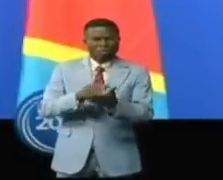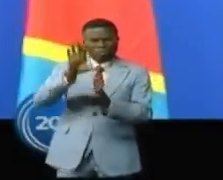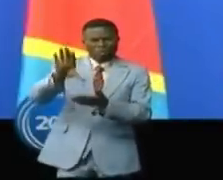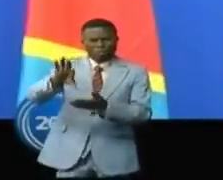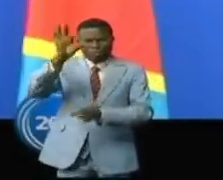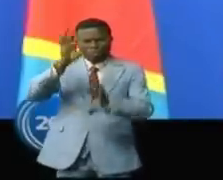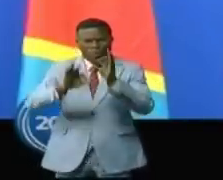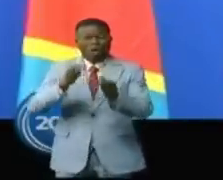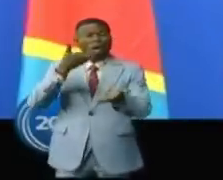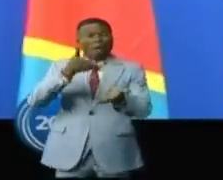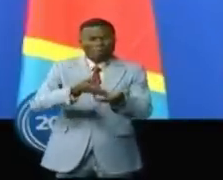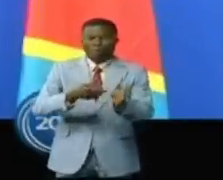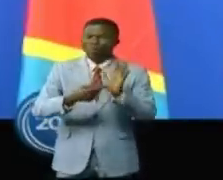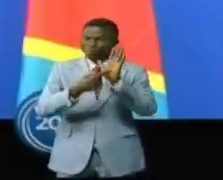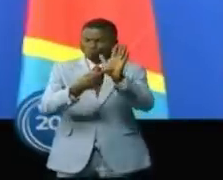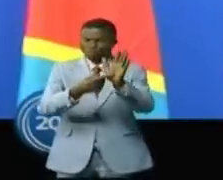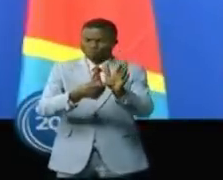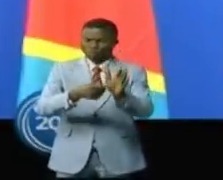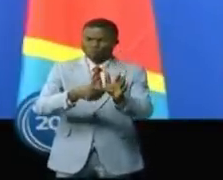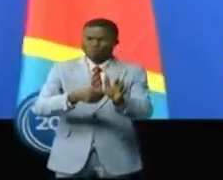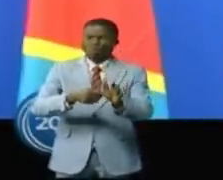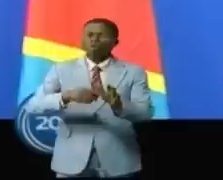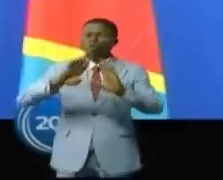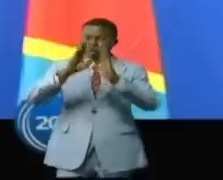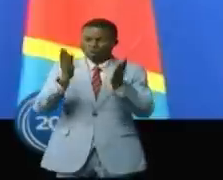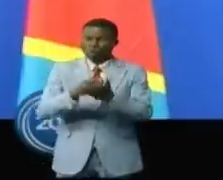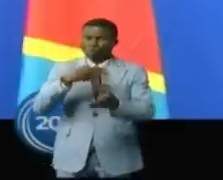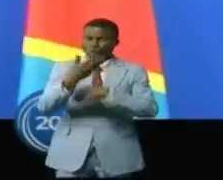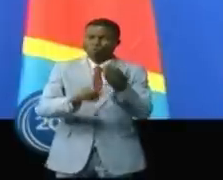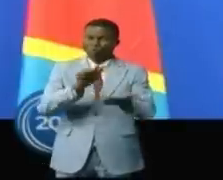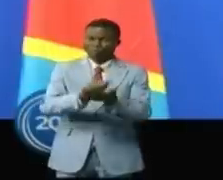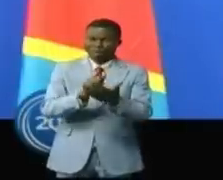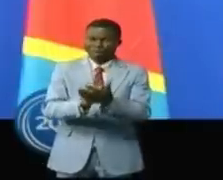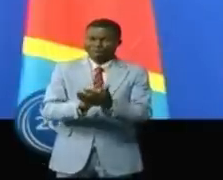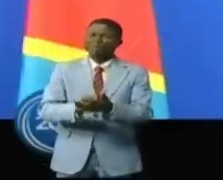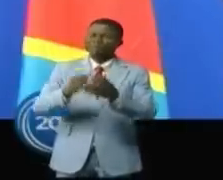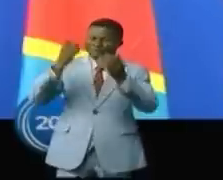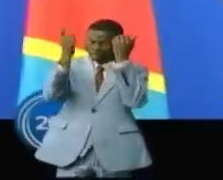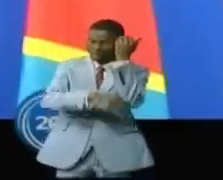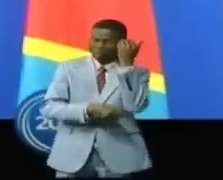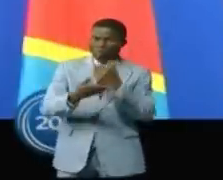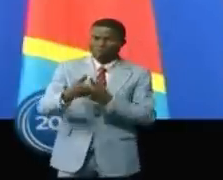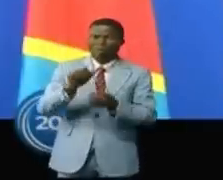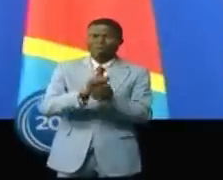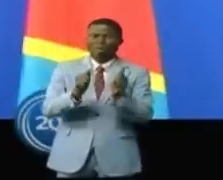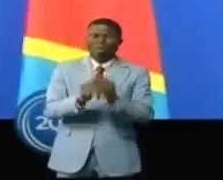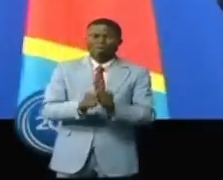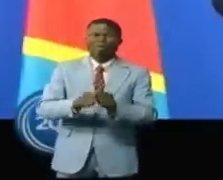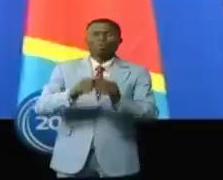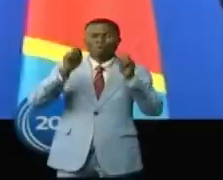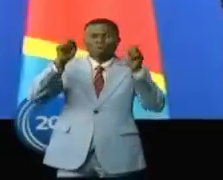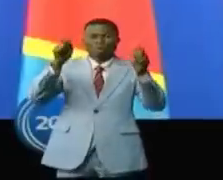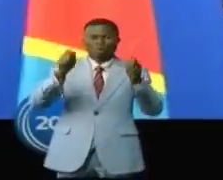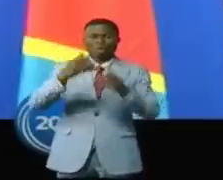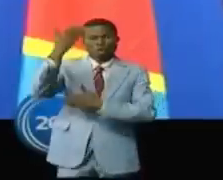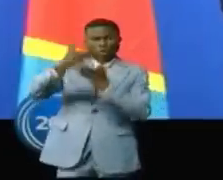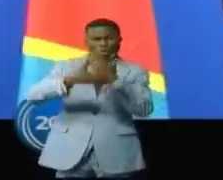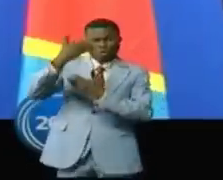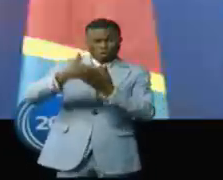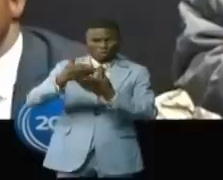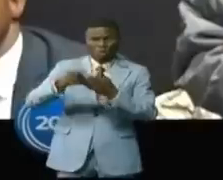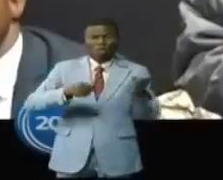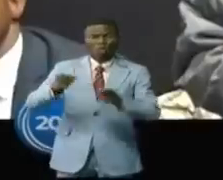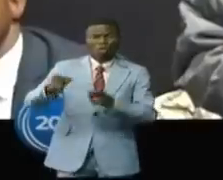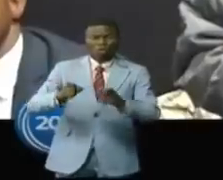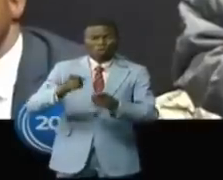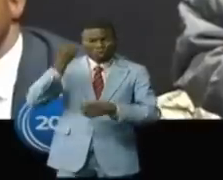des preuves. Il faut que tous ceux qui posent des actes y répondent. Et puis, il y a les fronts médiatiques. Au Rwanda, c'est un régime à pensée